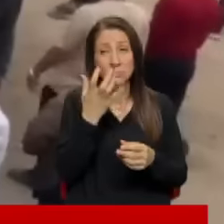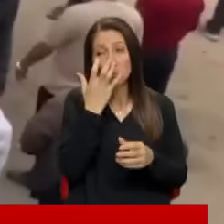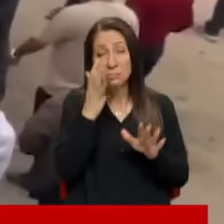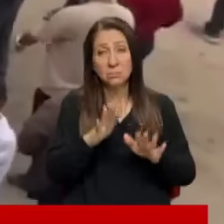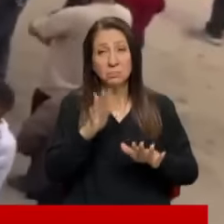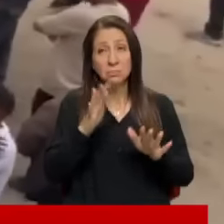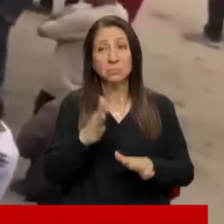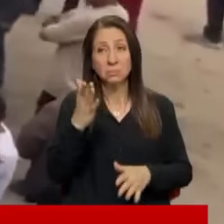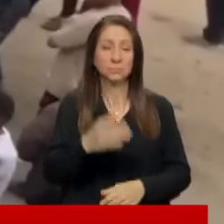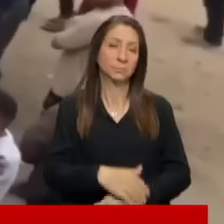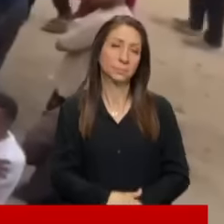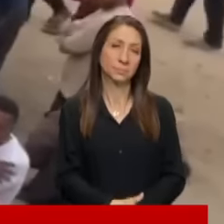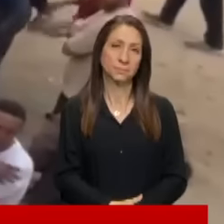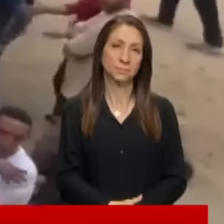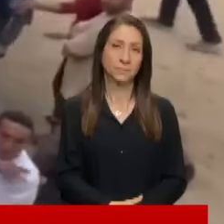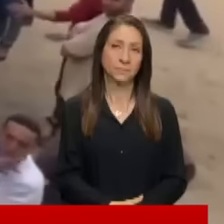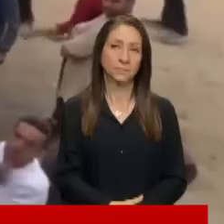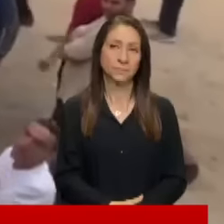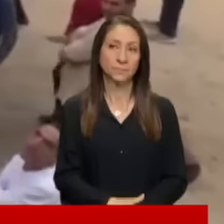bekleyiş.